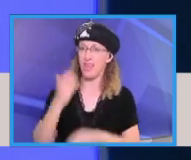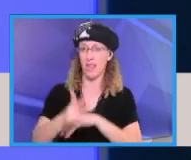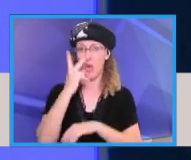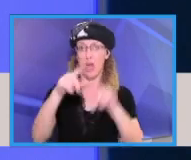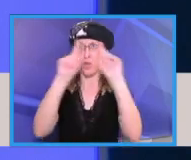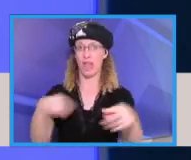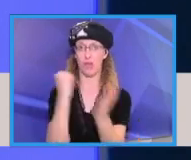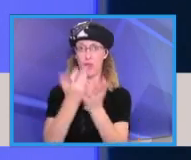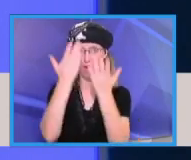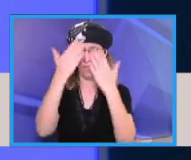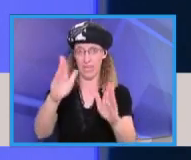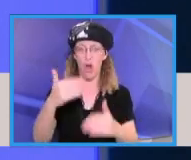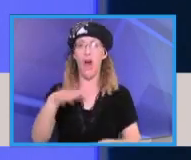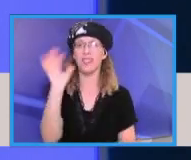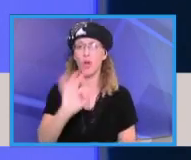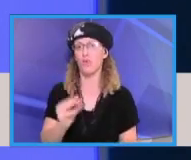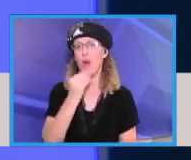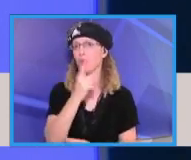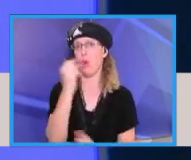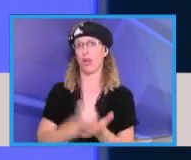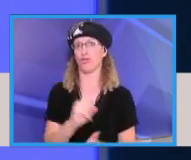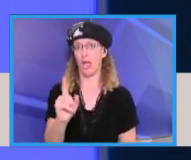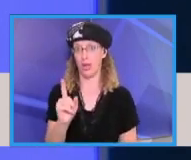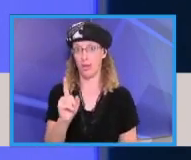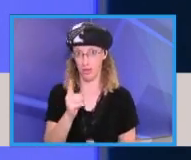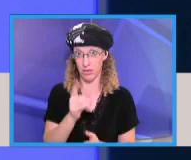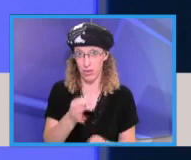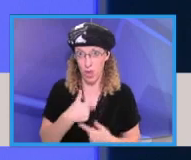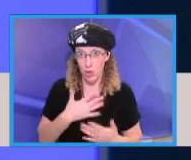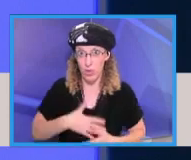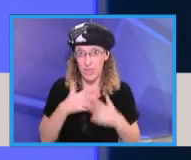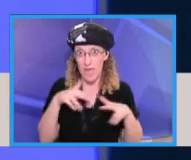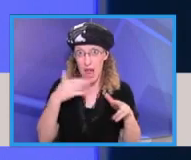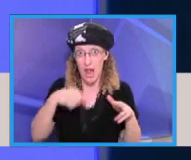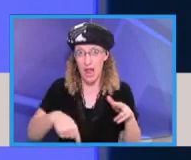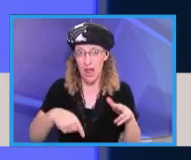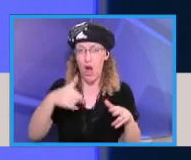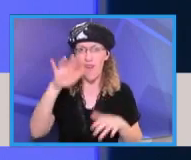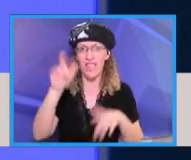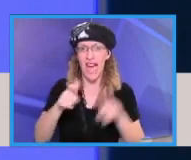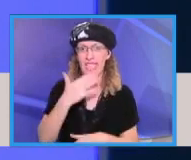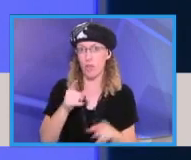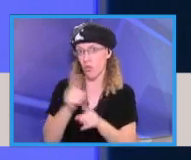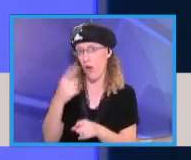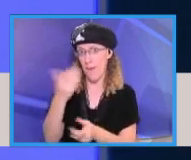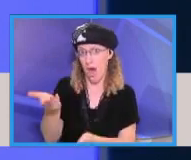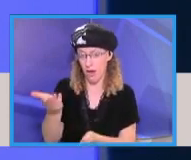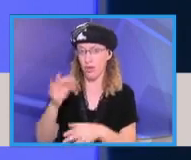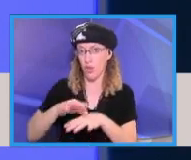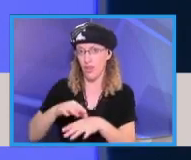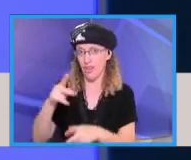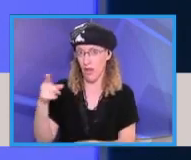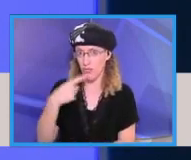שהוא לא מכיר אותה, רוב הסיכויים שהוא אוכל דבר לא כשר. האם זה מה שאנחנו רוצים בארץ, שכאשר רוב האזרחי ישראל, כמו שהוא אמר, דוקטור